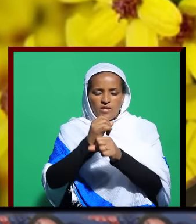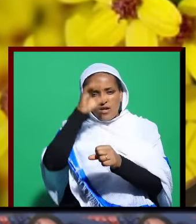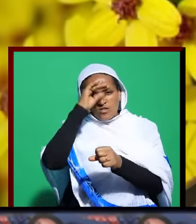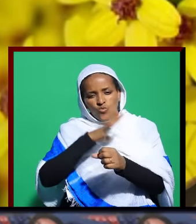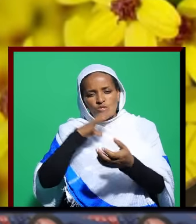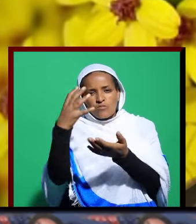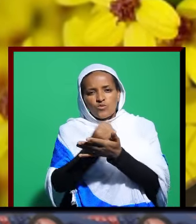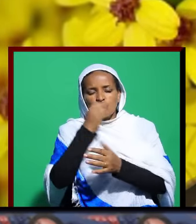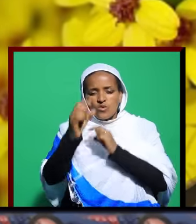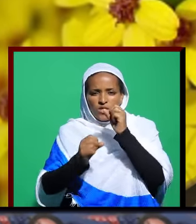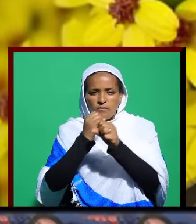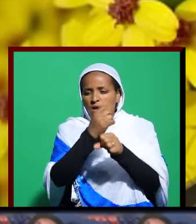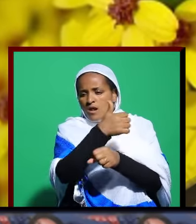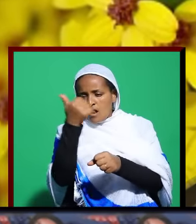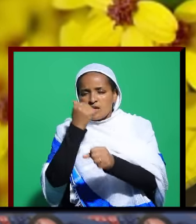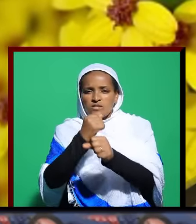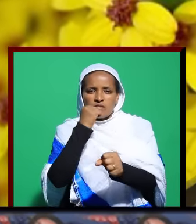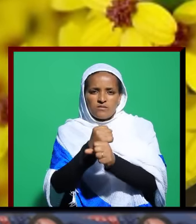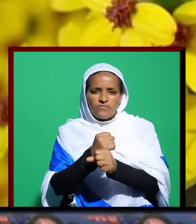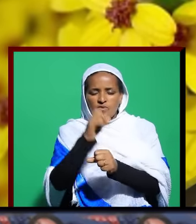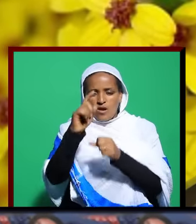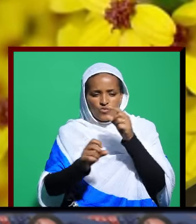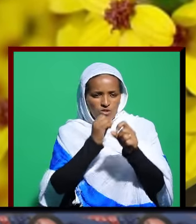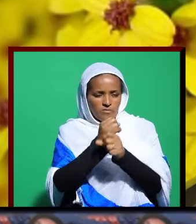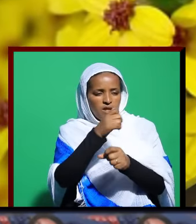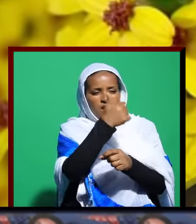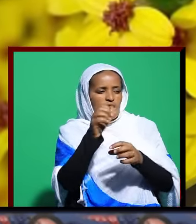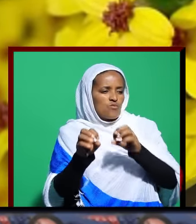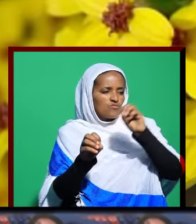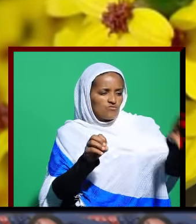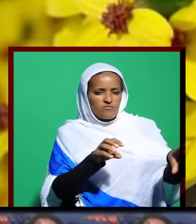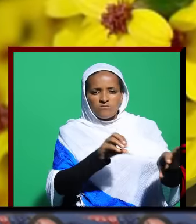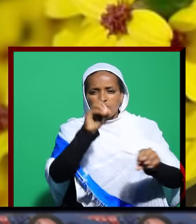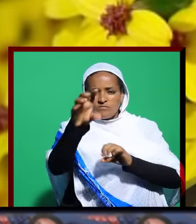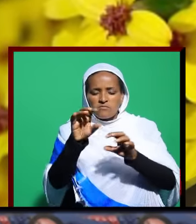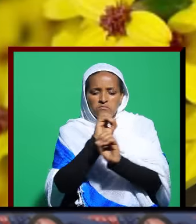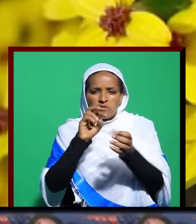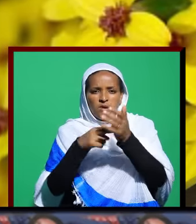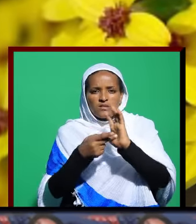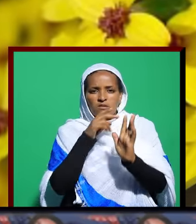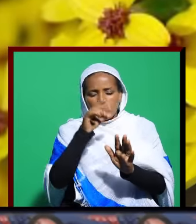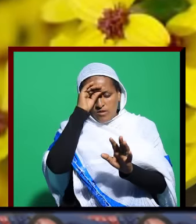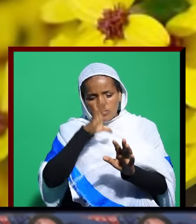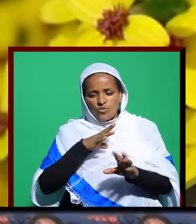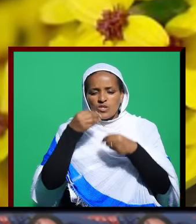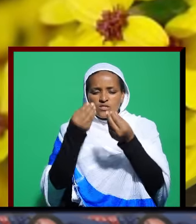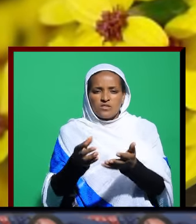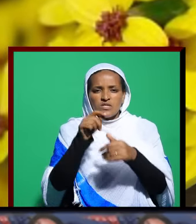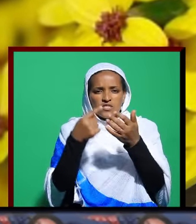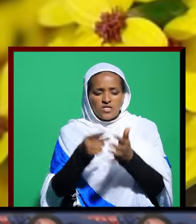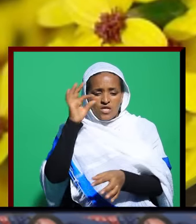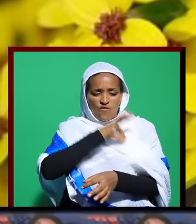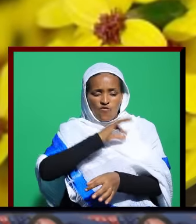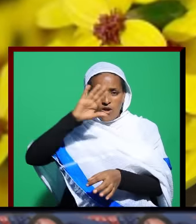እድሜ። ከሰዎች የሚወስደውን እድሜ እግዚአብሔር ሌላ ስራ አይሰራበትም። የአንዱን ቢወስዶ ለሌላው አይሰጠውም። እድሜ ምንም ማለት አይደለም፣ ለሰዎች የተሰጠ